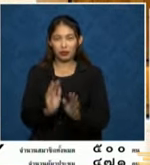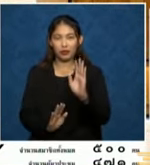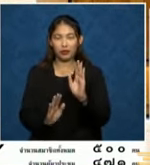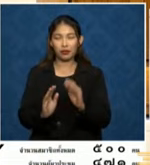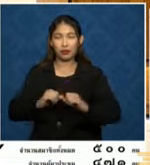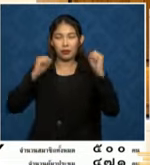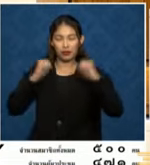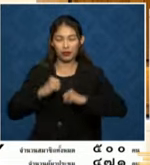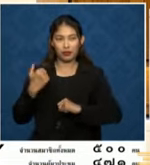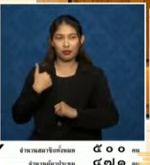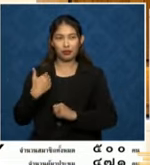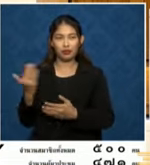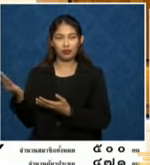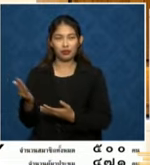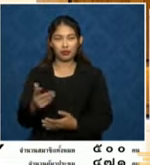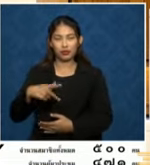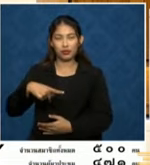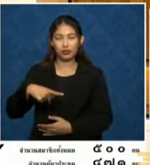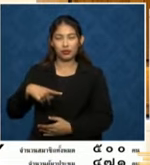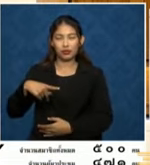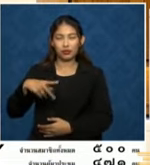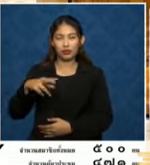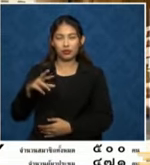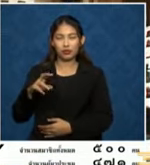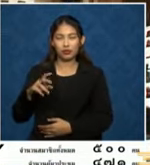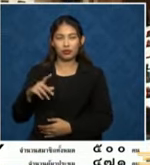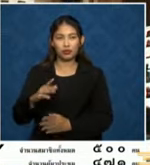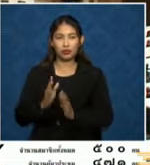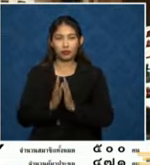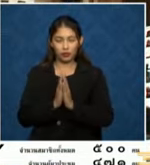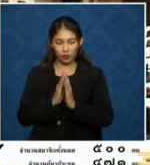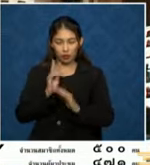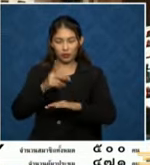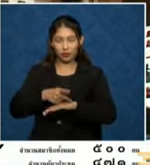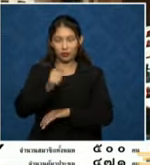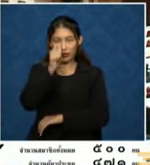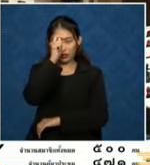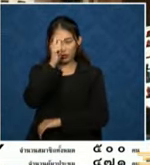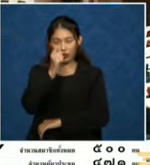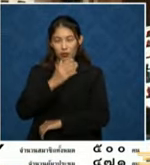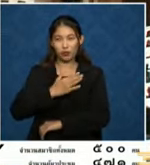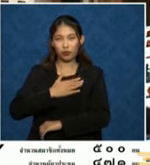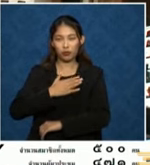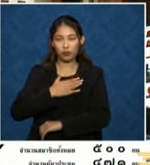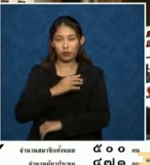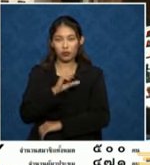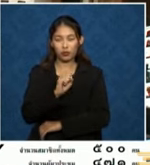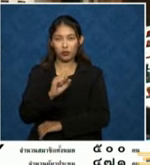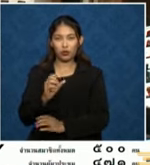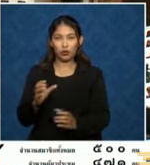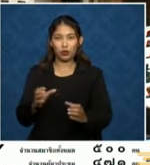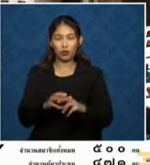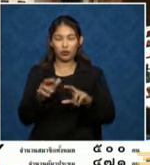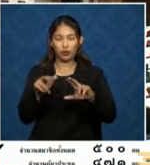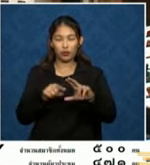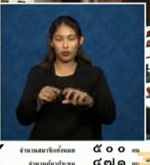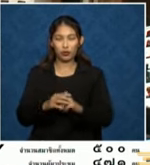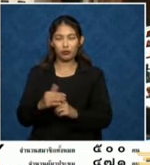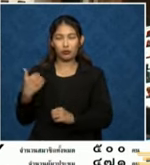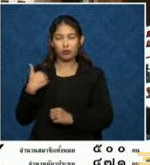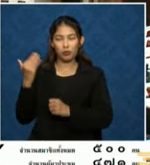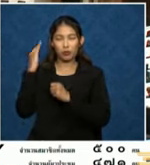ญท่านแรกนะครับท่านผลิตวัชรศิลป์ครับ เรียนประธานสภาที่เคารพครับกับผมผลิตวัชรศิลป์ผู้แทนราษฎรบัญชีรายชื่อพรรคก้าวไกลครับขอมีส่วนร่วมในการ